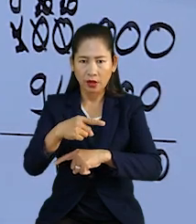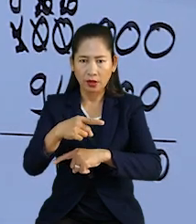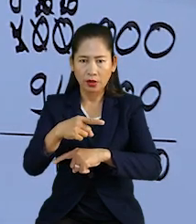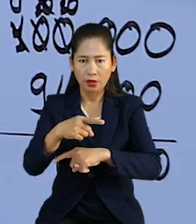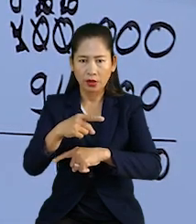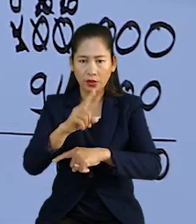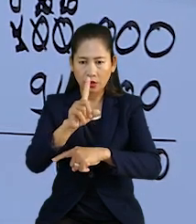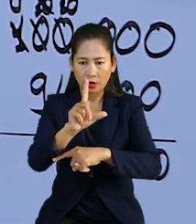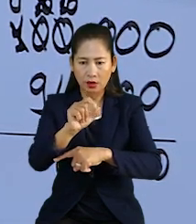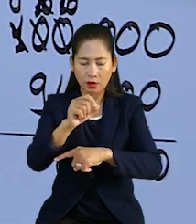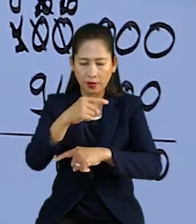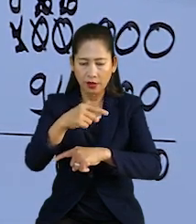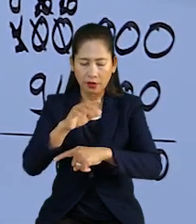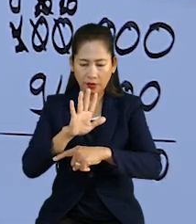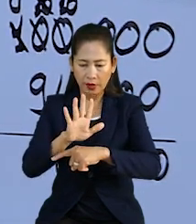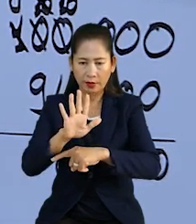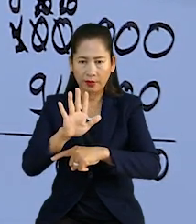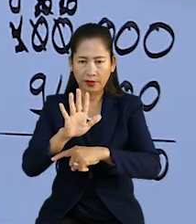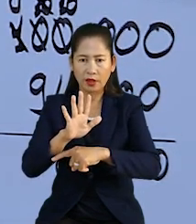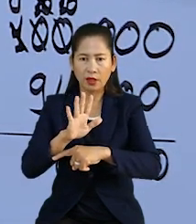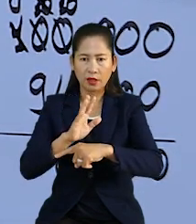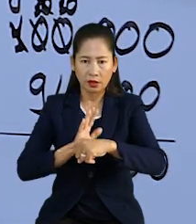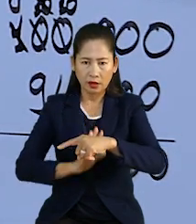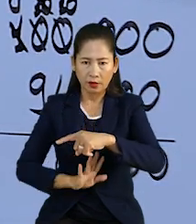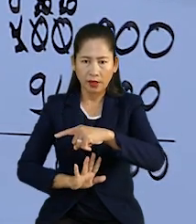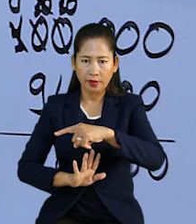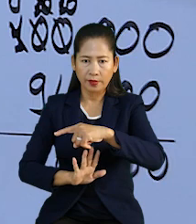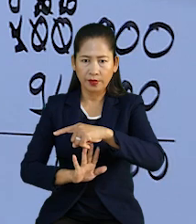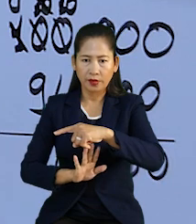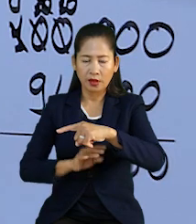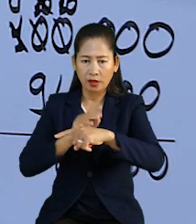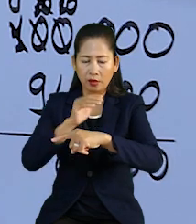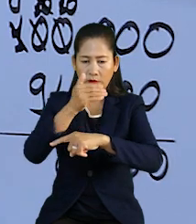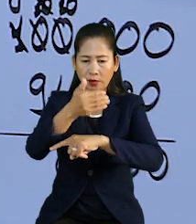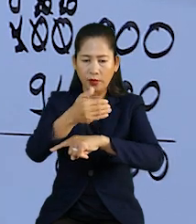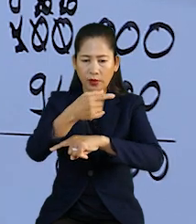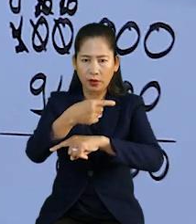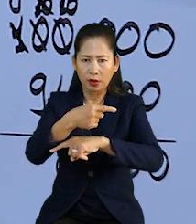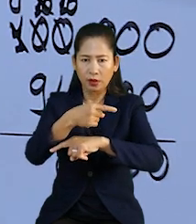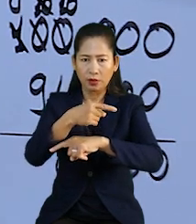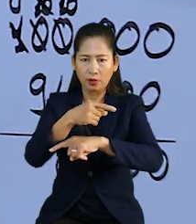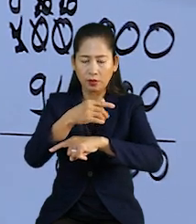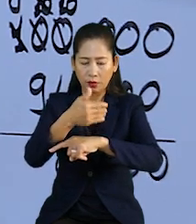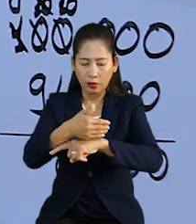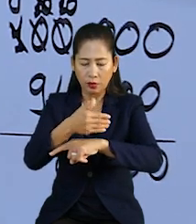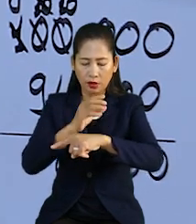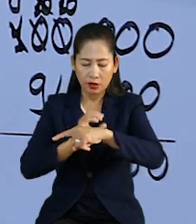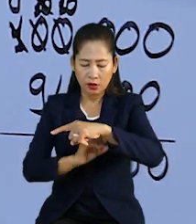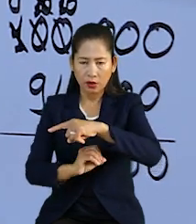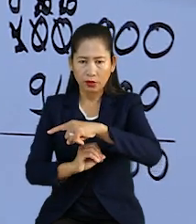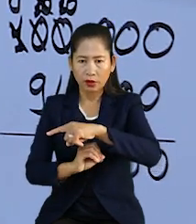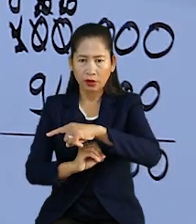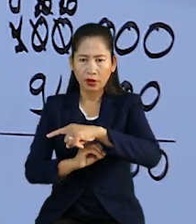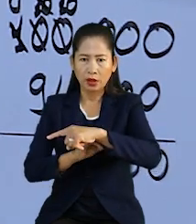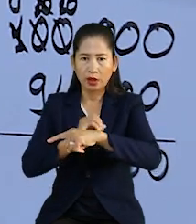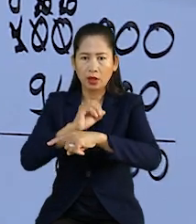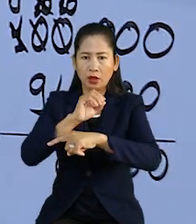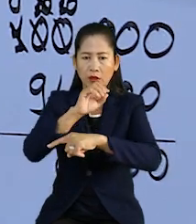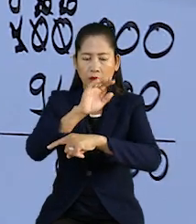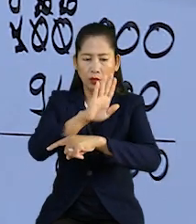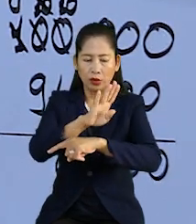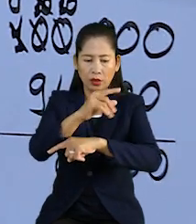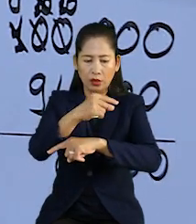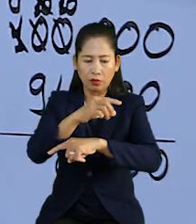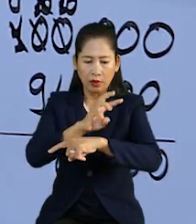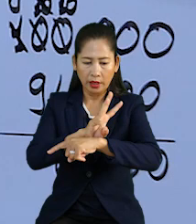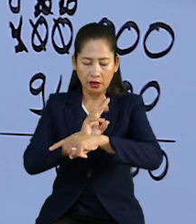hỡi, đọc đọc phẩm, người so phẩm. Phẩm bốn, đọc phẩm bốn, người so sốn.